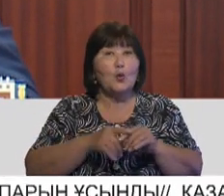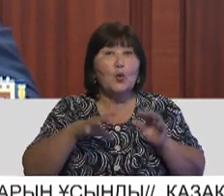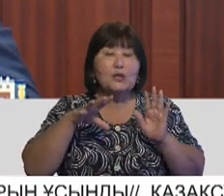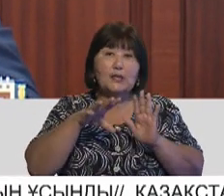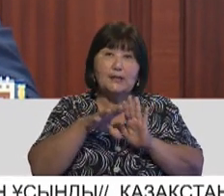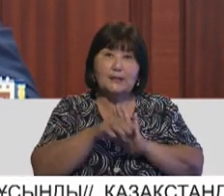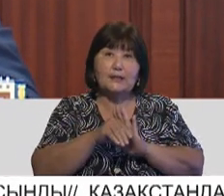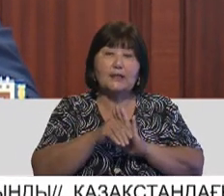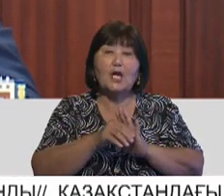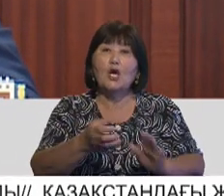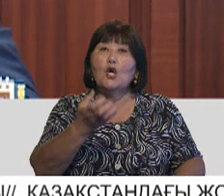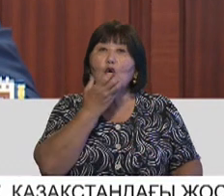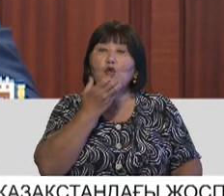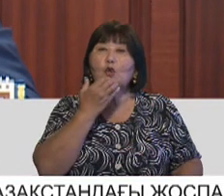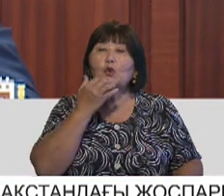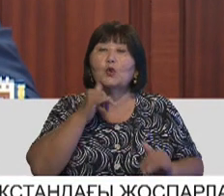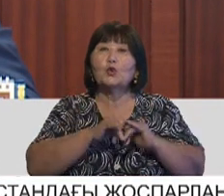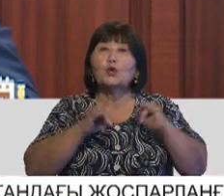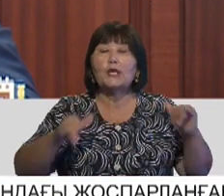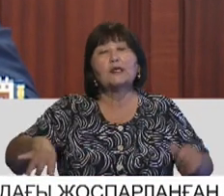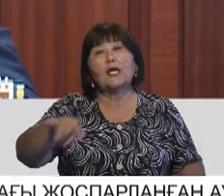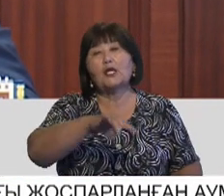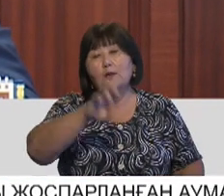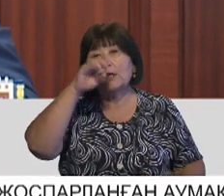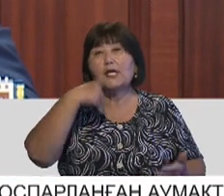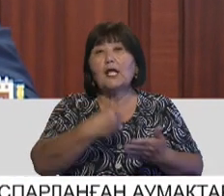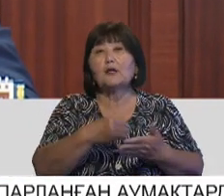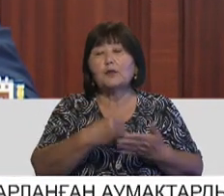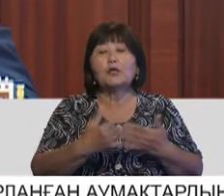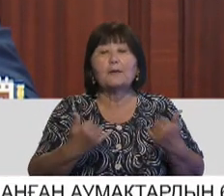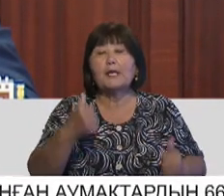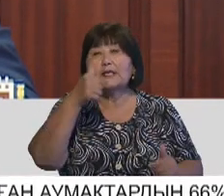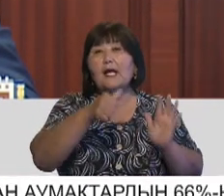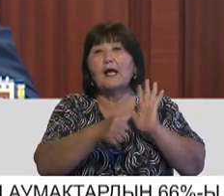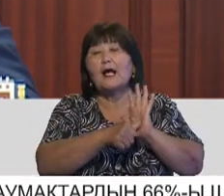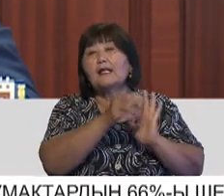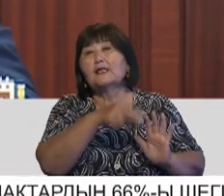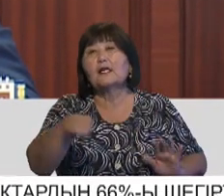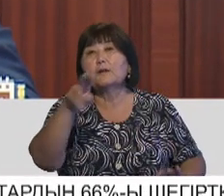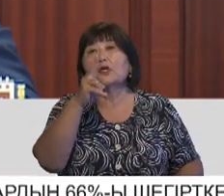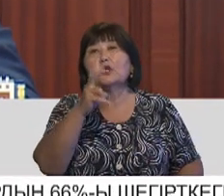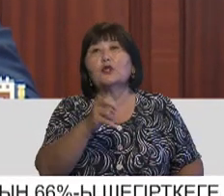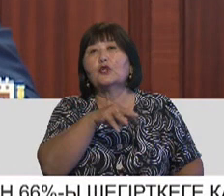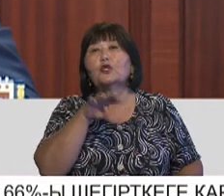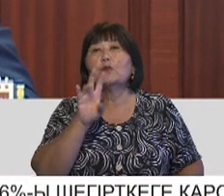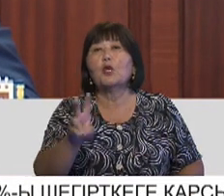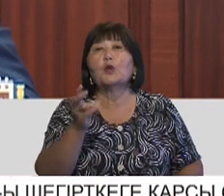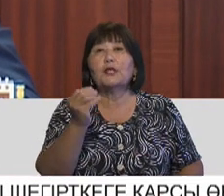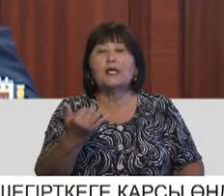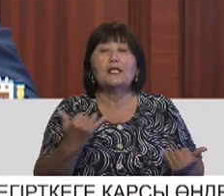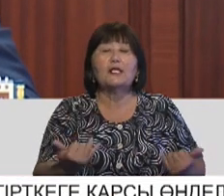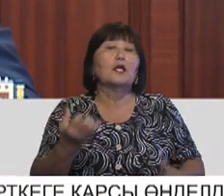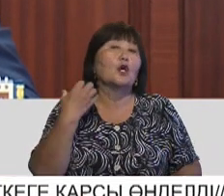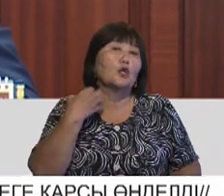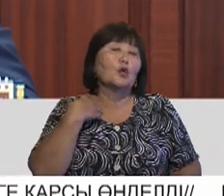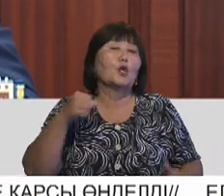ішіндегі жылу жүйелерін жаңғыртуға республикалық бюджеттен биылғы жылы 6 миллиард 200 миллион теңге, және Қызылорда